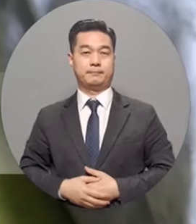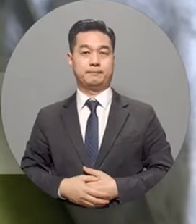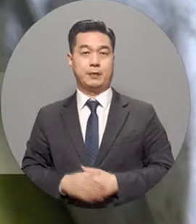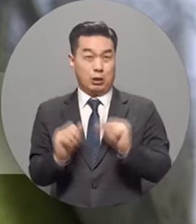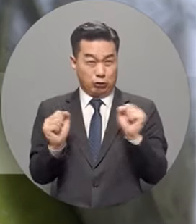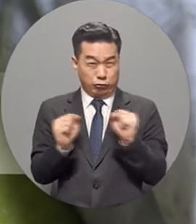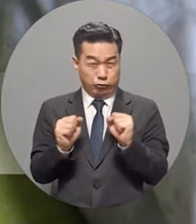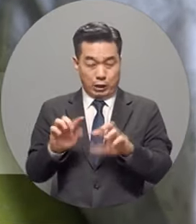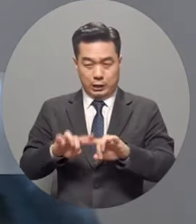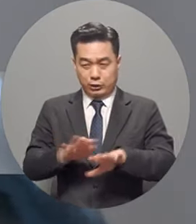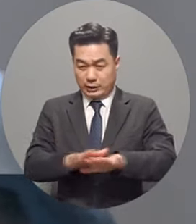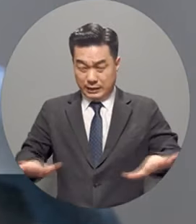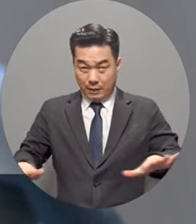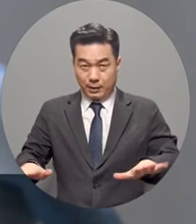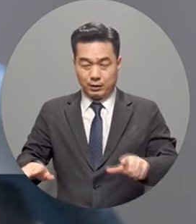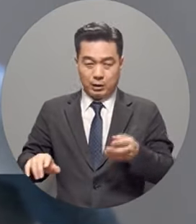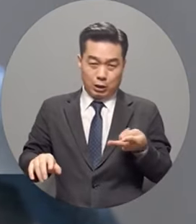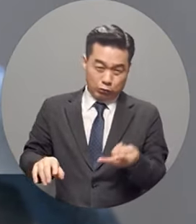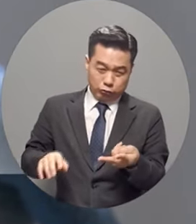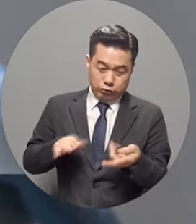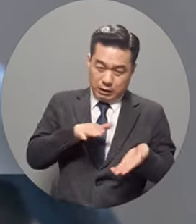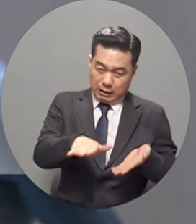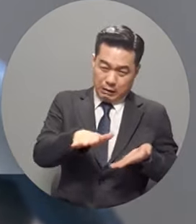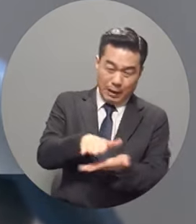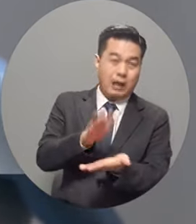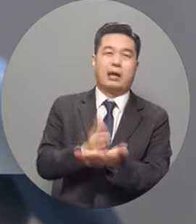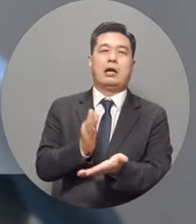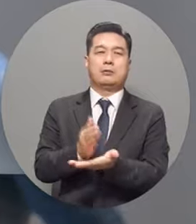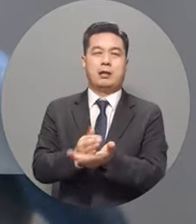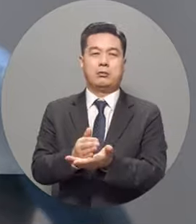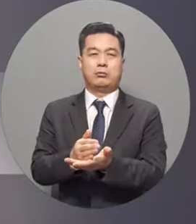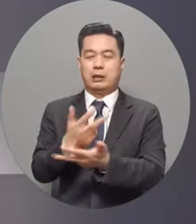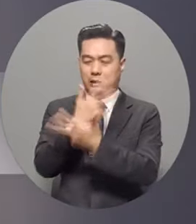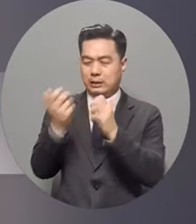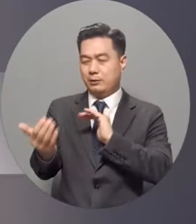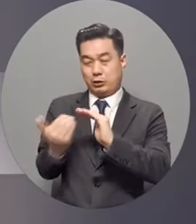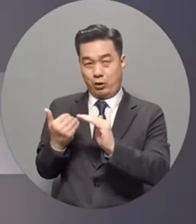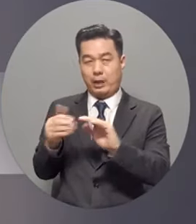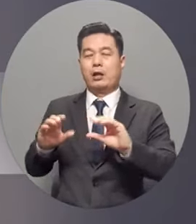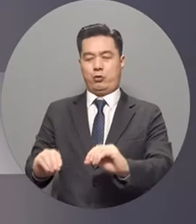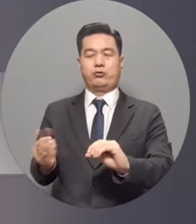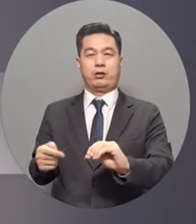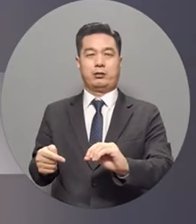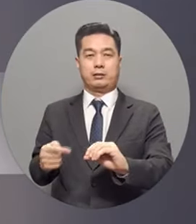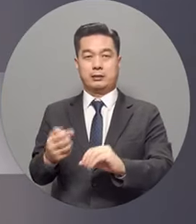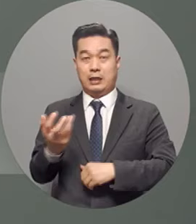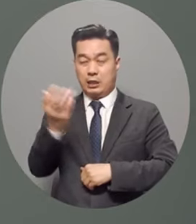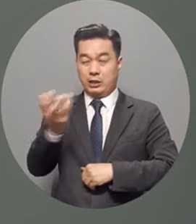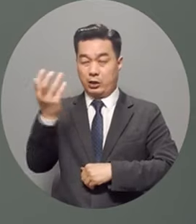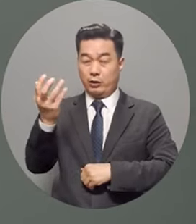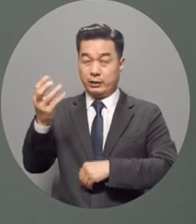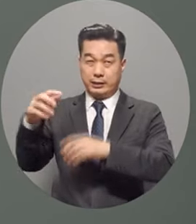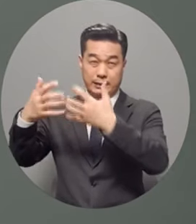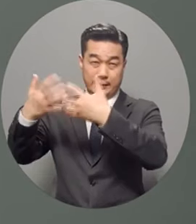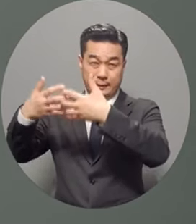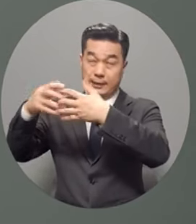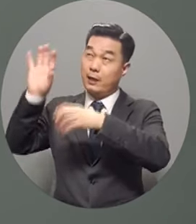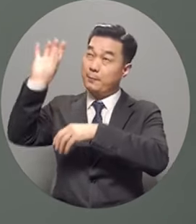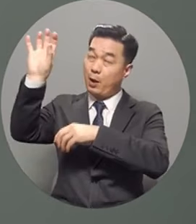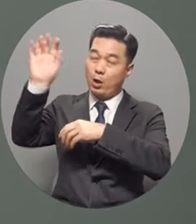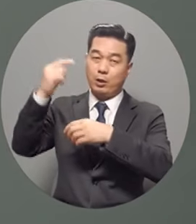해서 전기장판을 겹쳐 사용하지 말고 자기 전에는 난로를 반드시 꺼야 하며 또 연기 감지기와 소화기 등 주택용